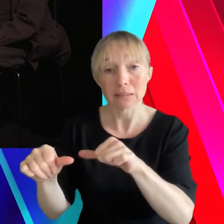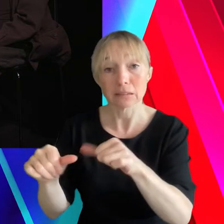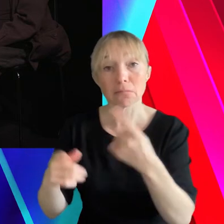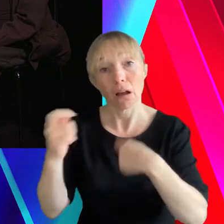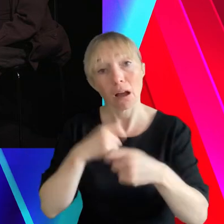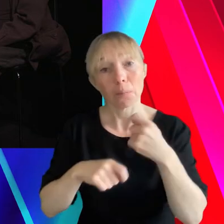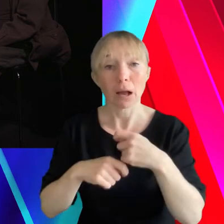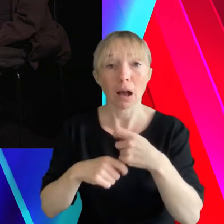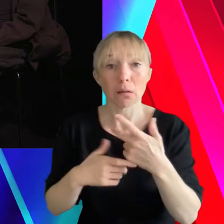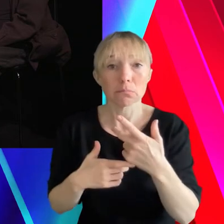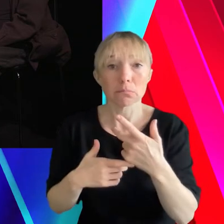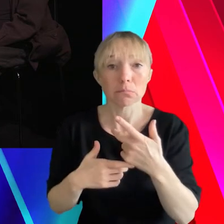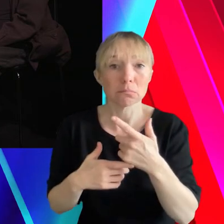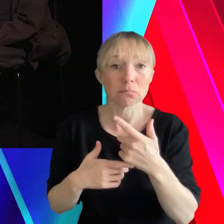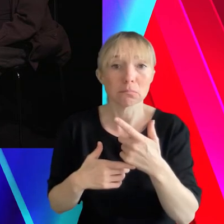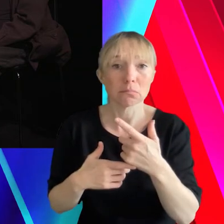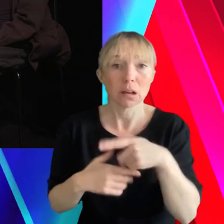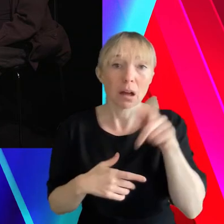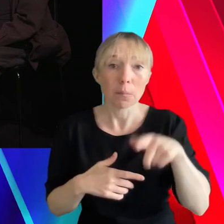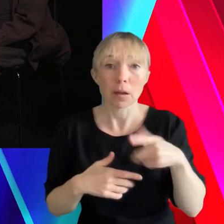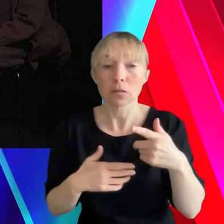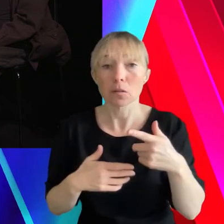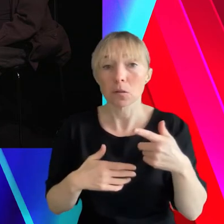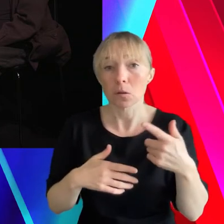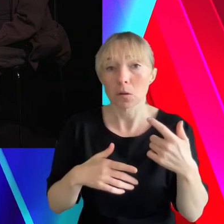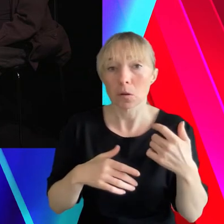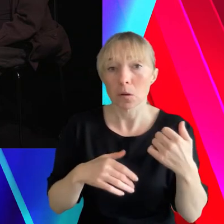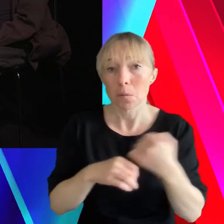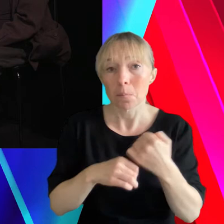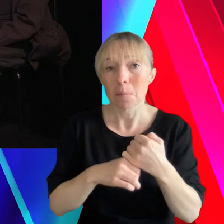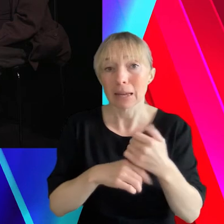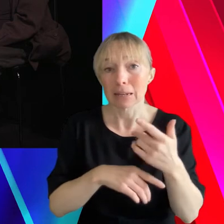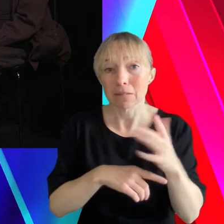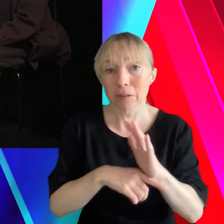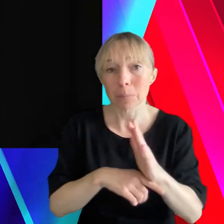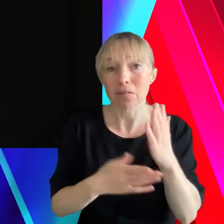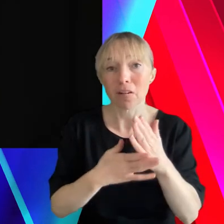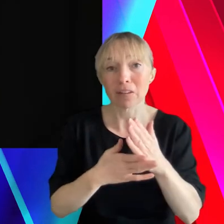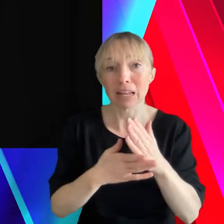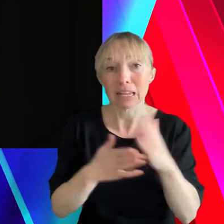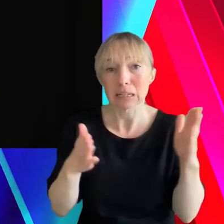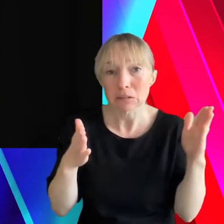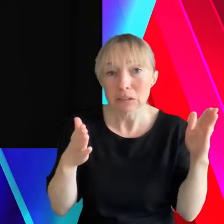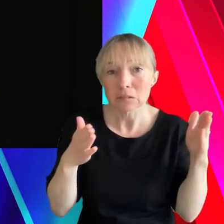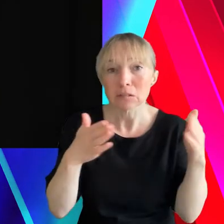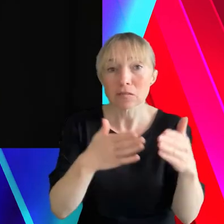would have become who somebody would have worked or made films for a very targeted audience. من به